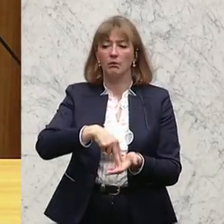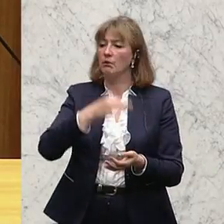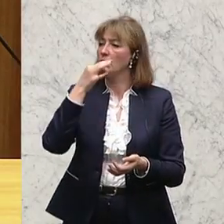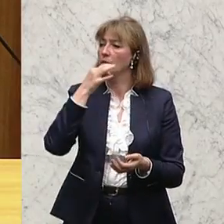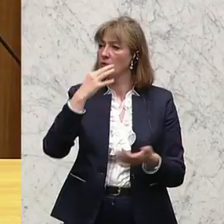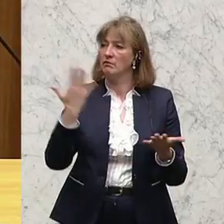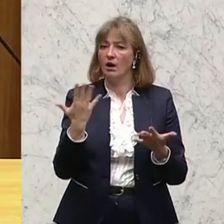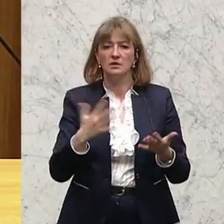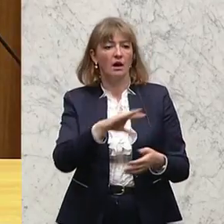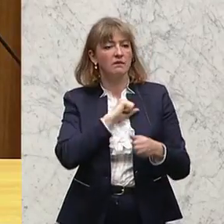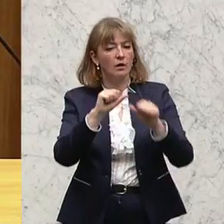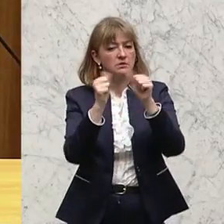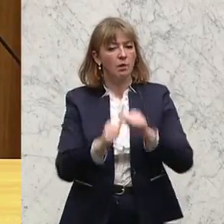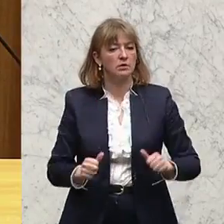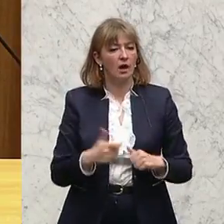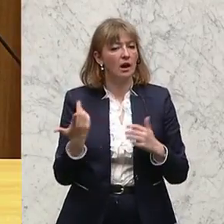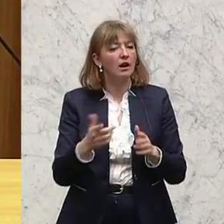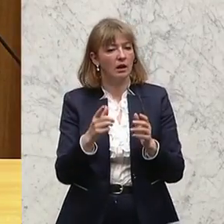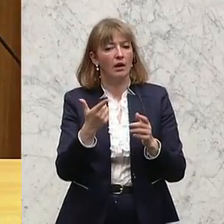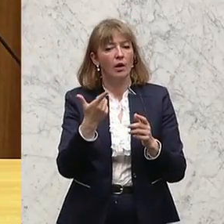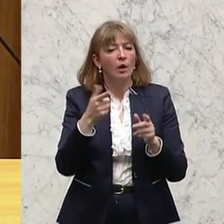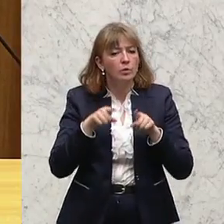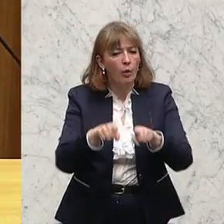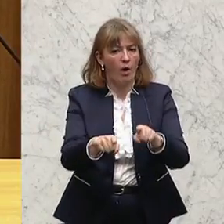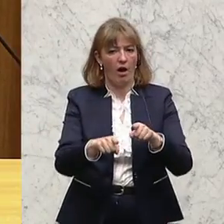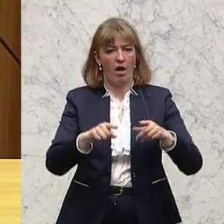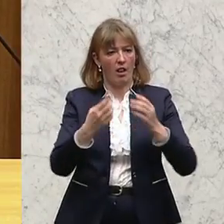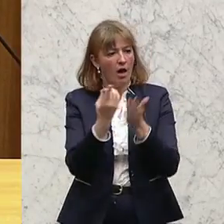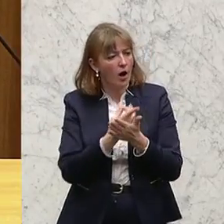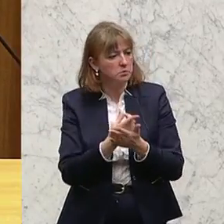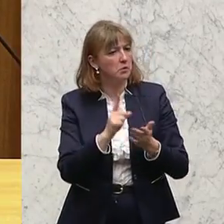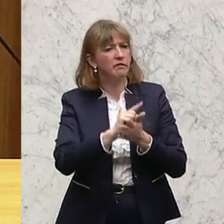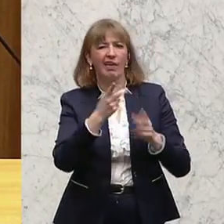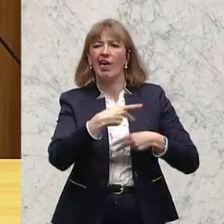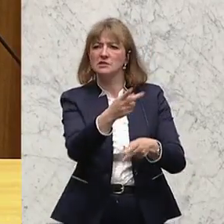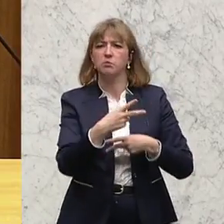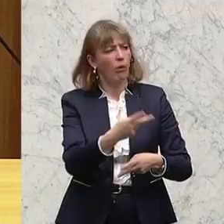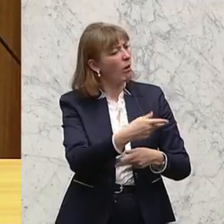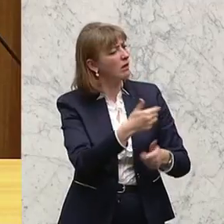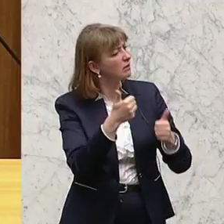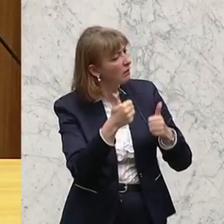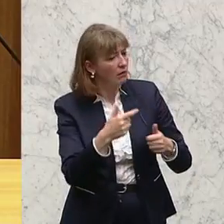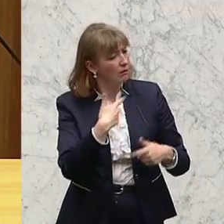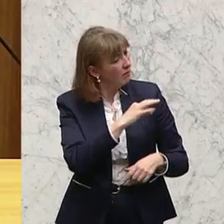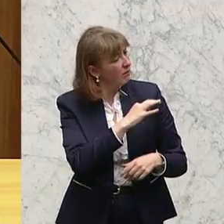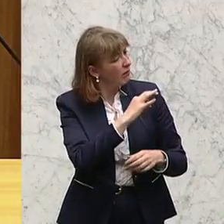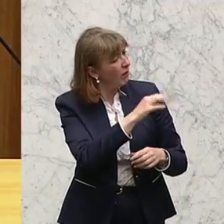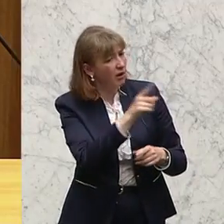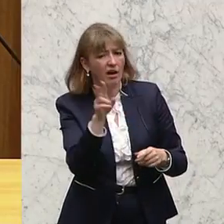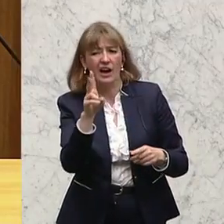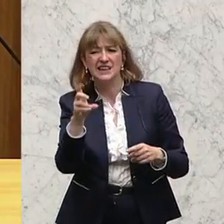welches Erfolgsmodell die duale Lehrausbildung darstellt, Exportschlager und ist Ihnen vollkommen recht zu geben. Der Herr Kollege Kasecker hat das